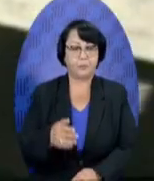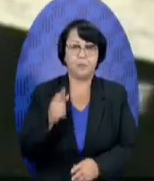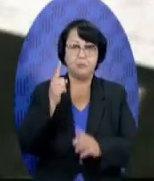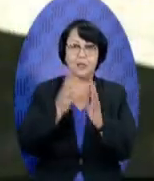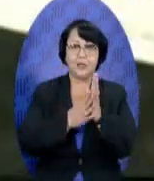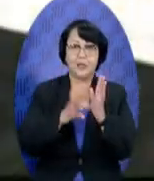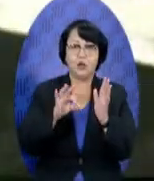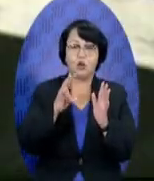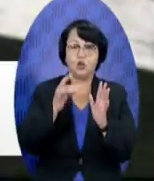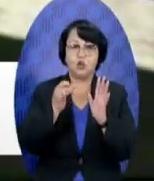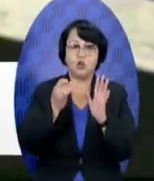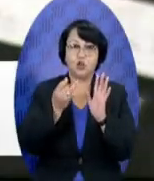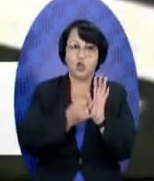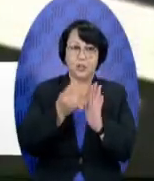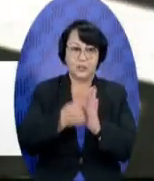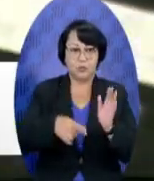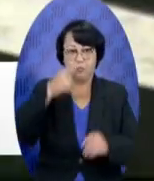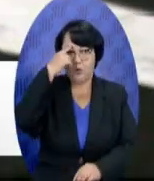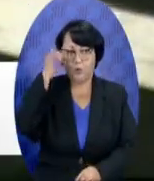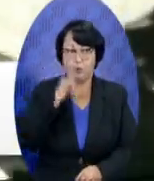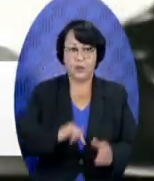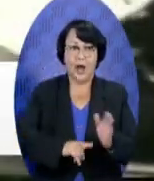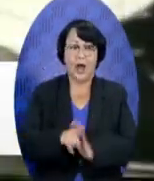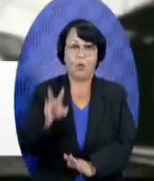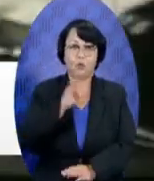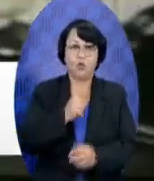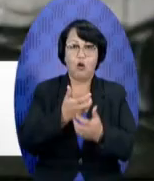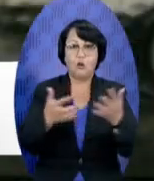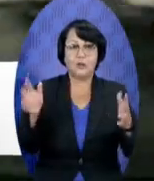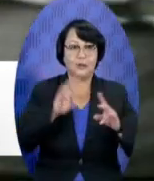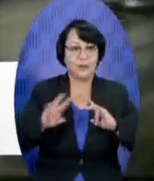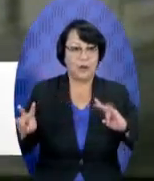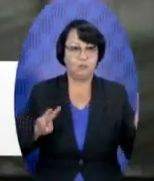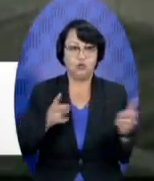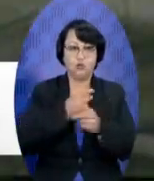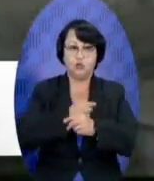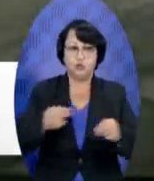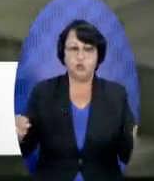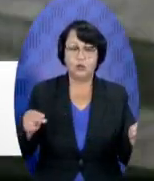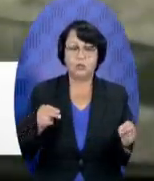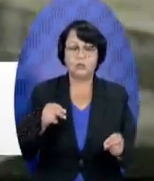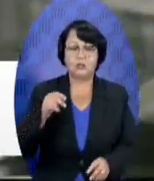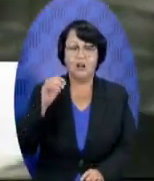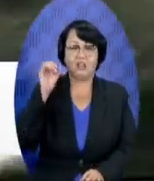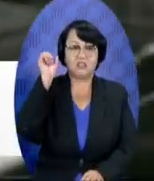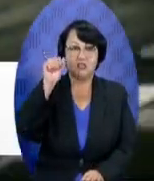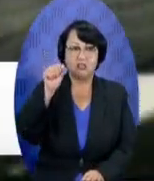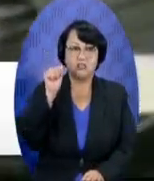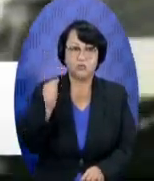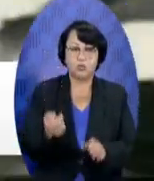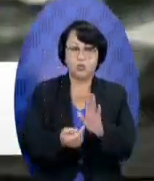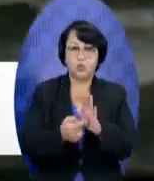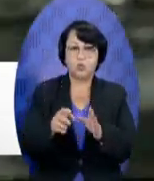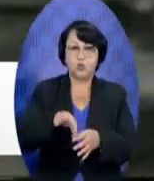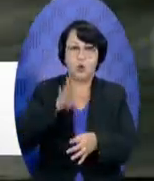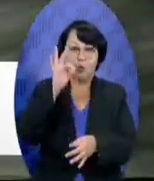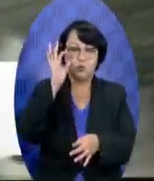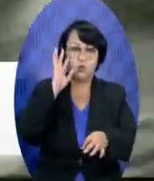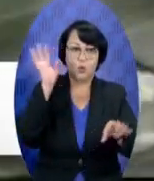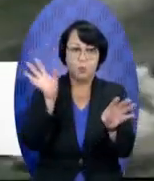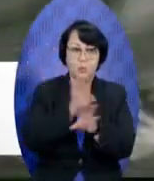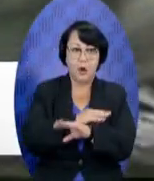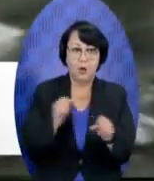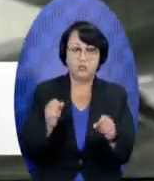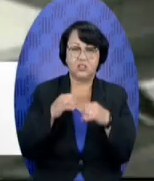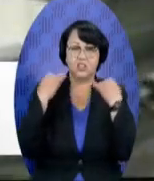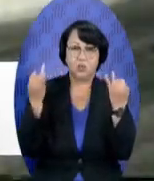1990 оны 7-р сард Монголд анх удаа олон намын оролцоотой чөлөөт ардчилсан сонгуул болж ард их хурлыг шинчлэн байгуулсан. Энийх хурал бүгд